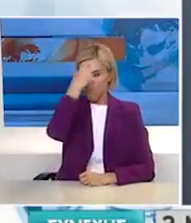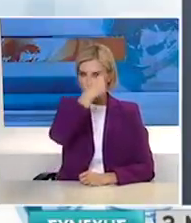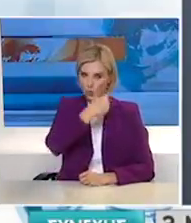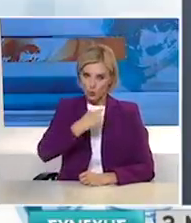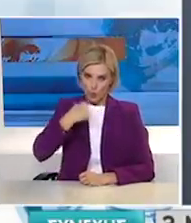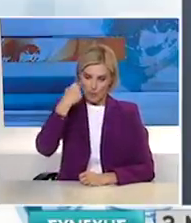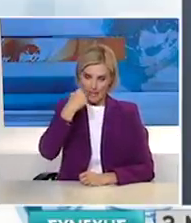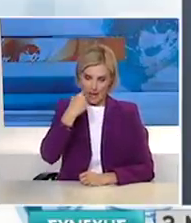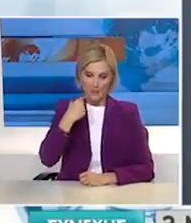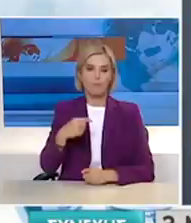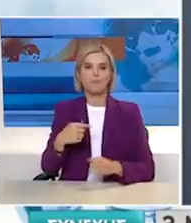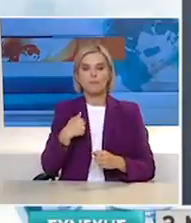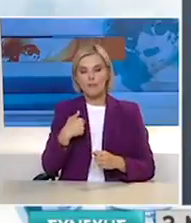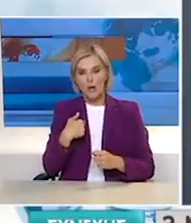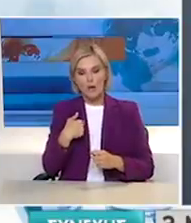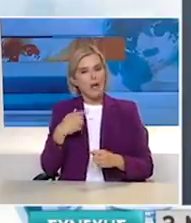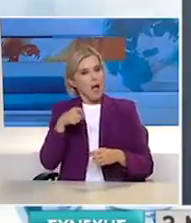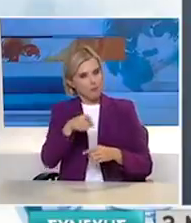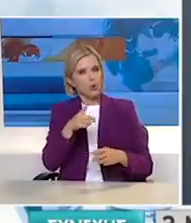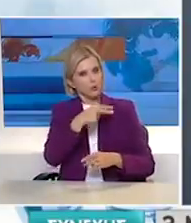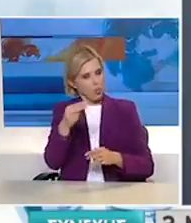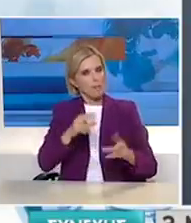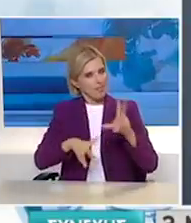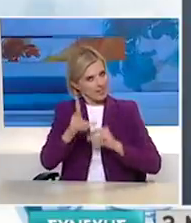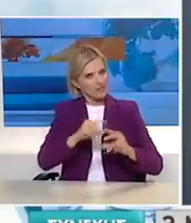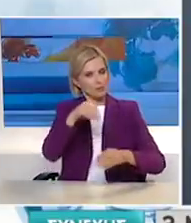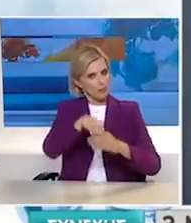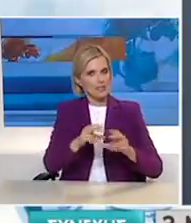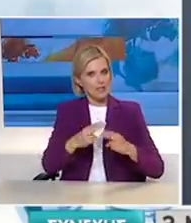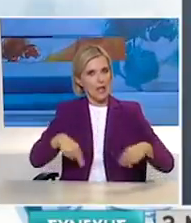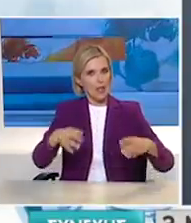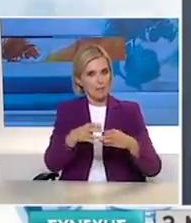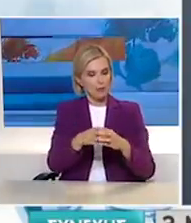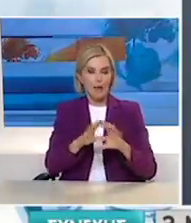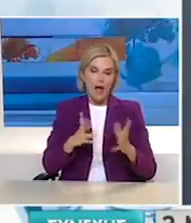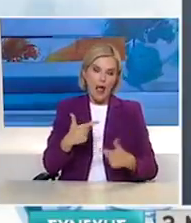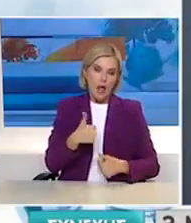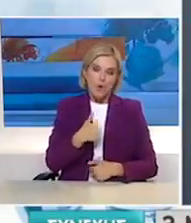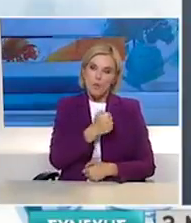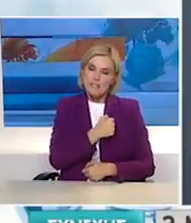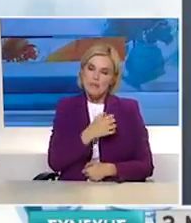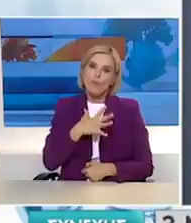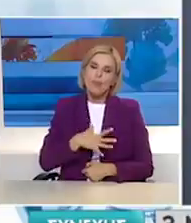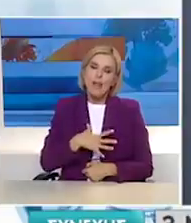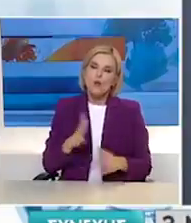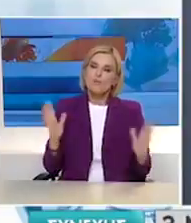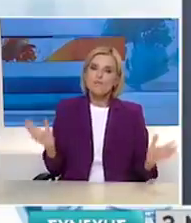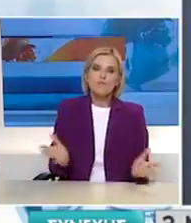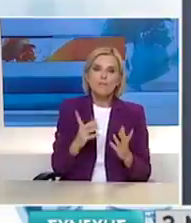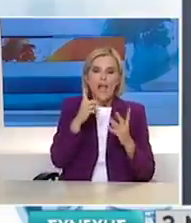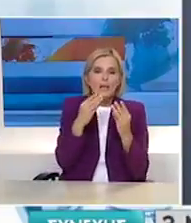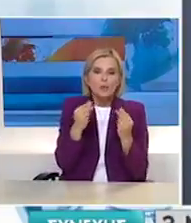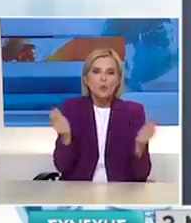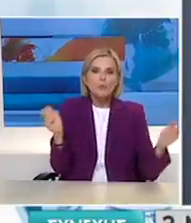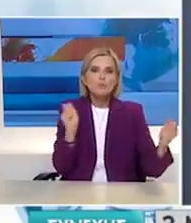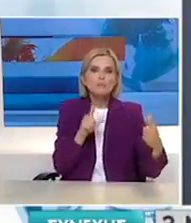Επιτροπή τόσο πολύ ακόμα, αλλά θα ασχοληθούμε με αυτό, είναι ότι θα ήθελα με κάποιο ψηφιακό